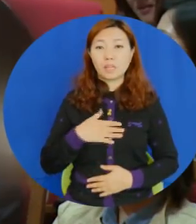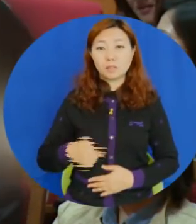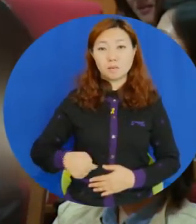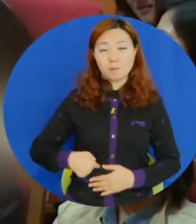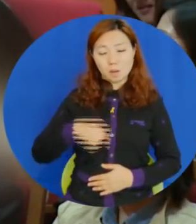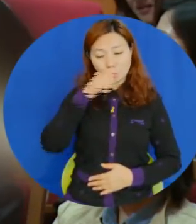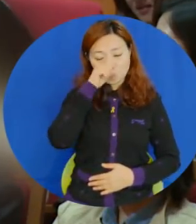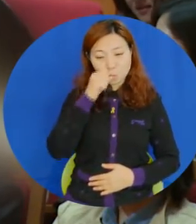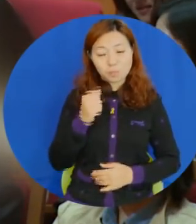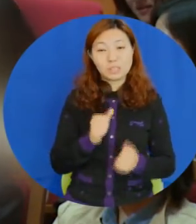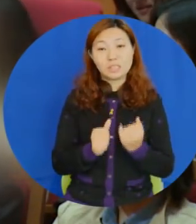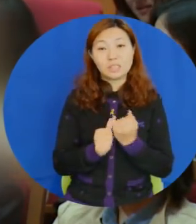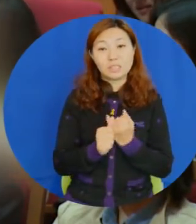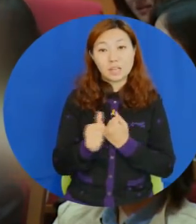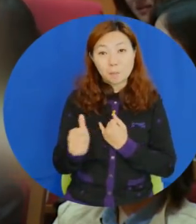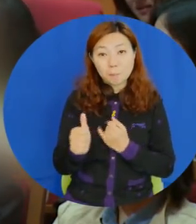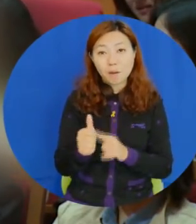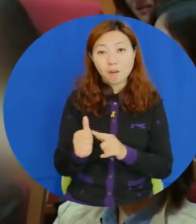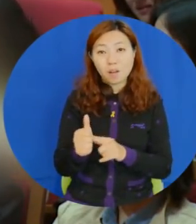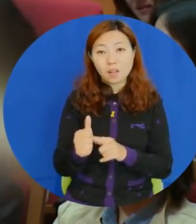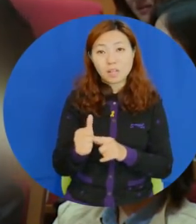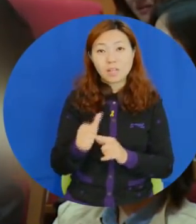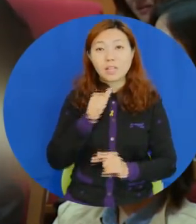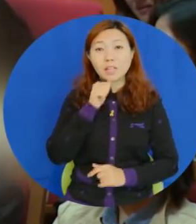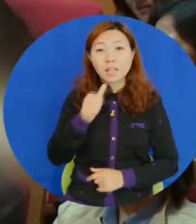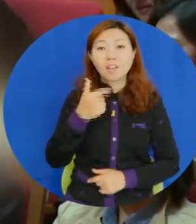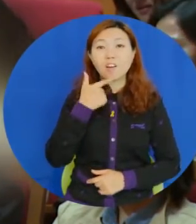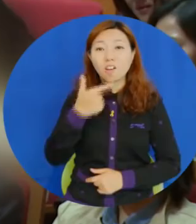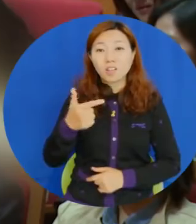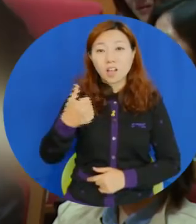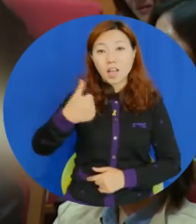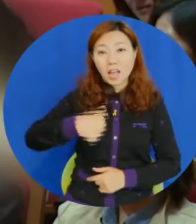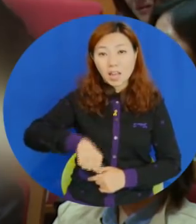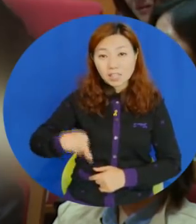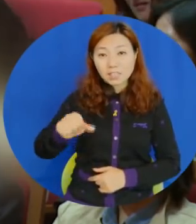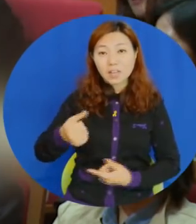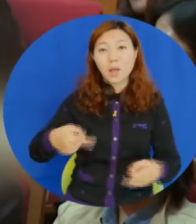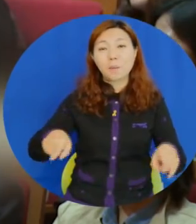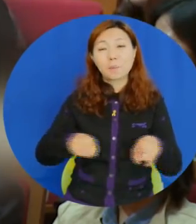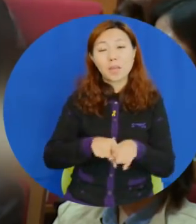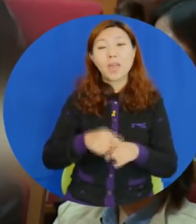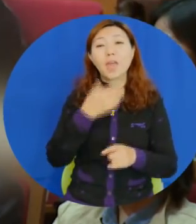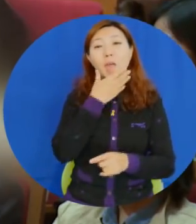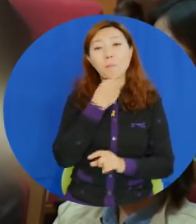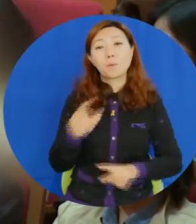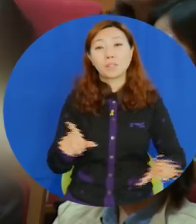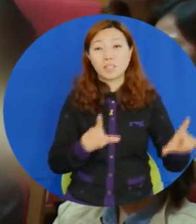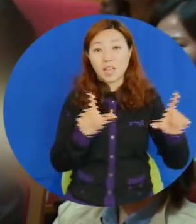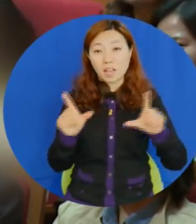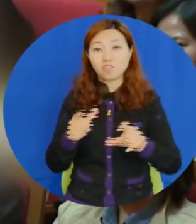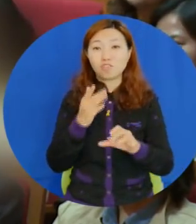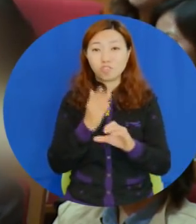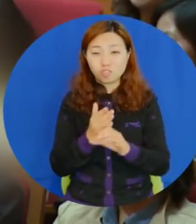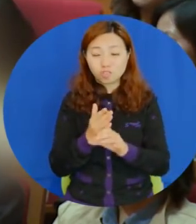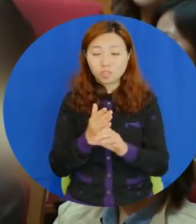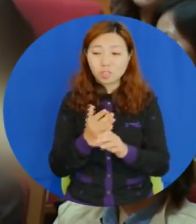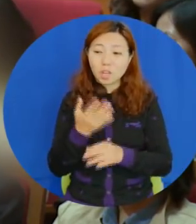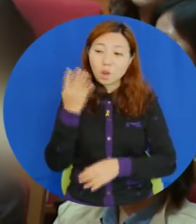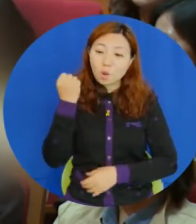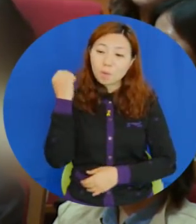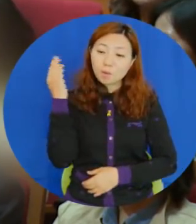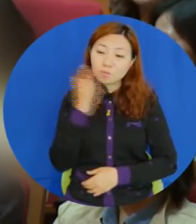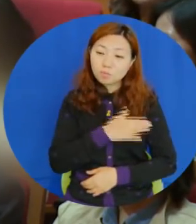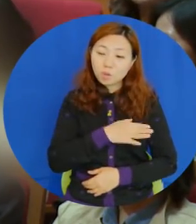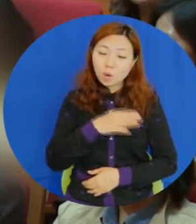저는 마음 좋은 남편, 그리고 5살, 8살 두 아들과 함께 행복하게 잘 살고 있습니다.